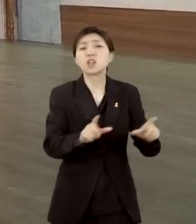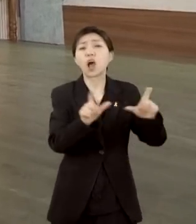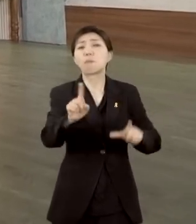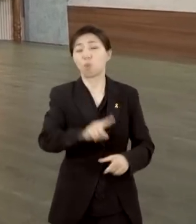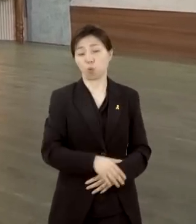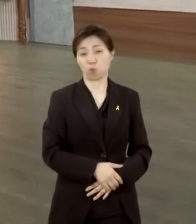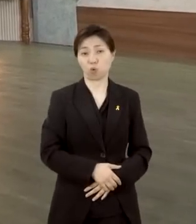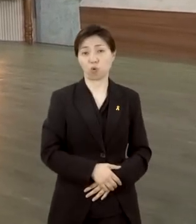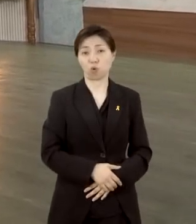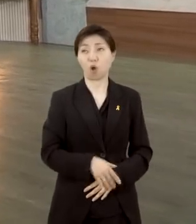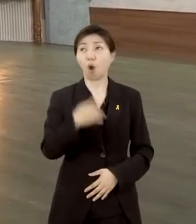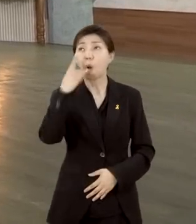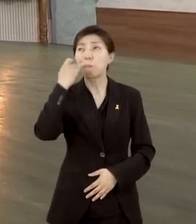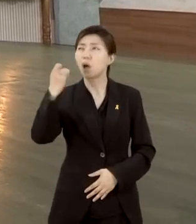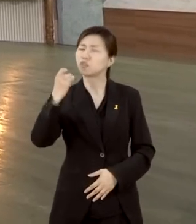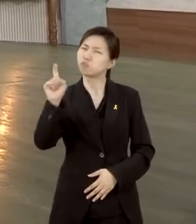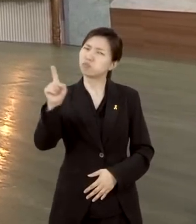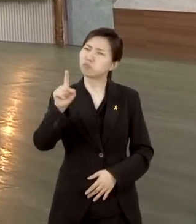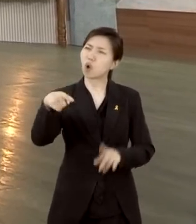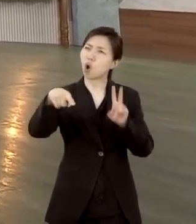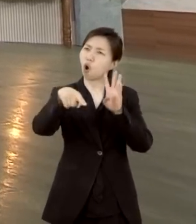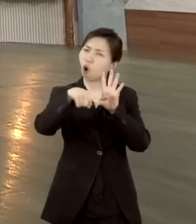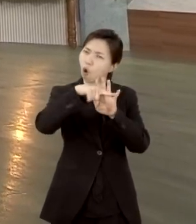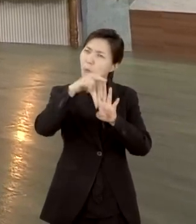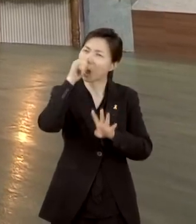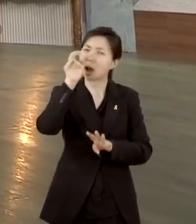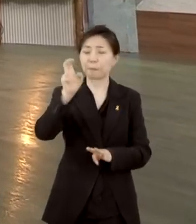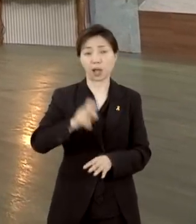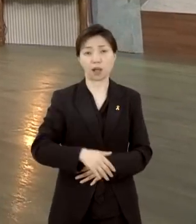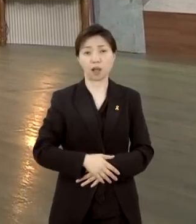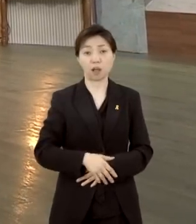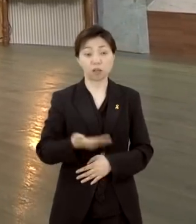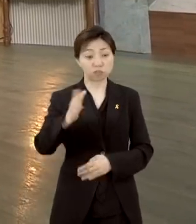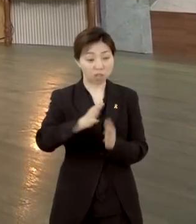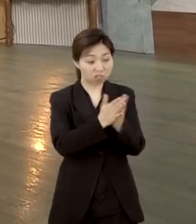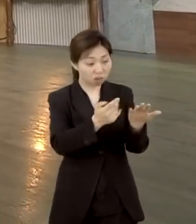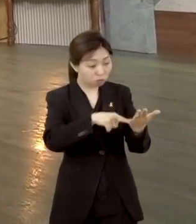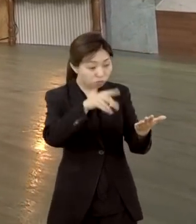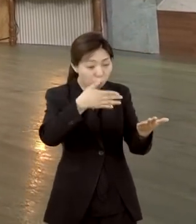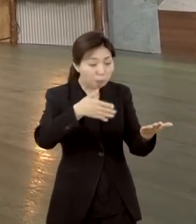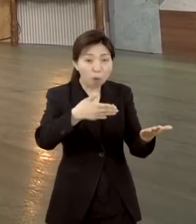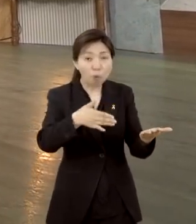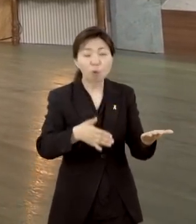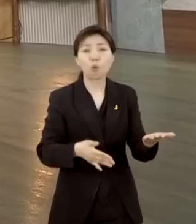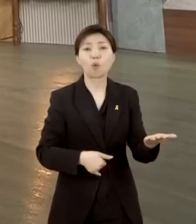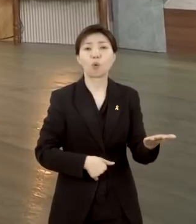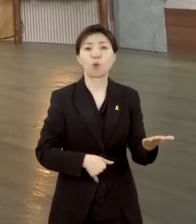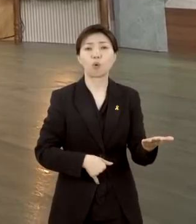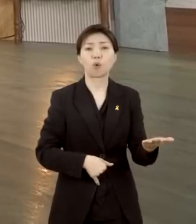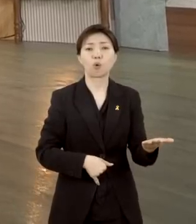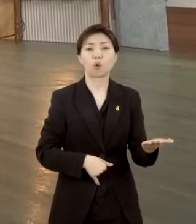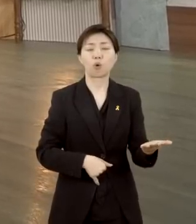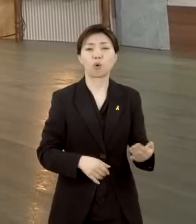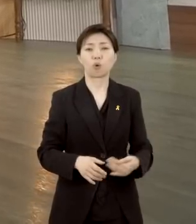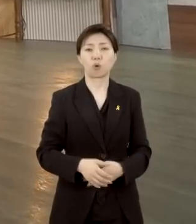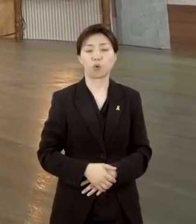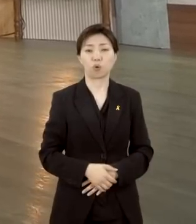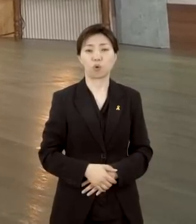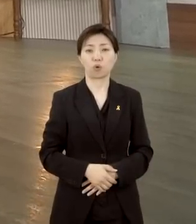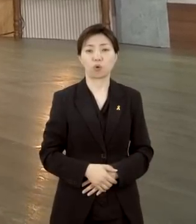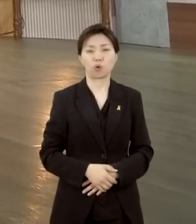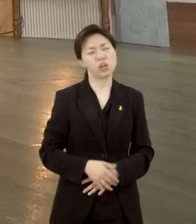있으니까 그런 인연이 생긴 거잖아요 근데 책이 안 나와요 그래서 제가 제가 있었더라면 우리